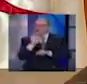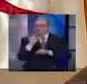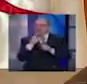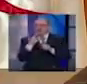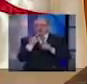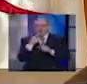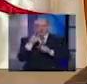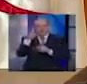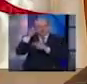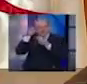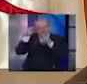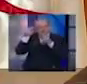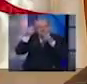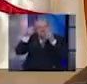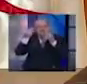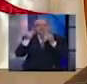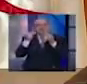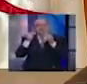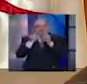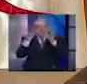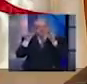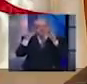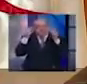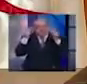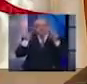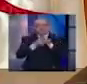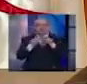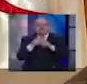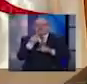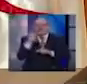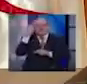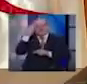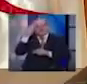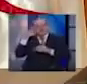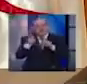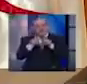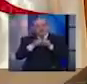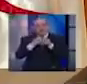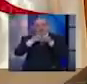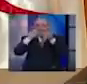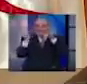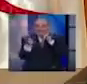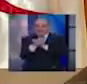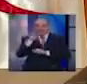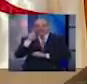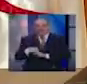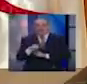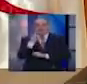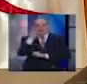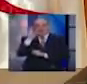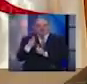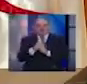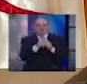في ليزيليكسيون ليجيسلاتيف تحب دير ليزيليكسيون سي هادو ليزيليكسيون ايتي فوندامونتال اي بريوريتير اي فالي كومونسي بار ال با بار لا